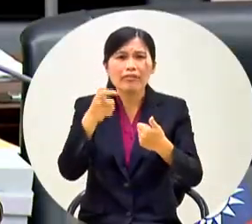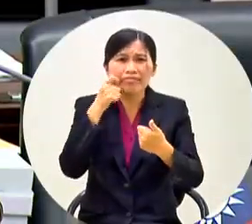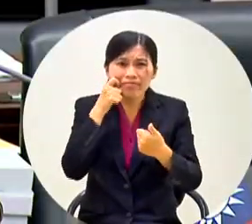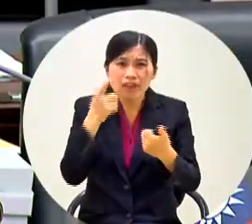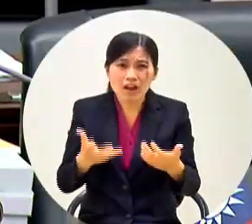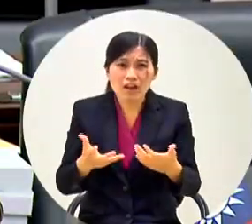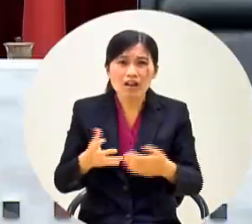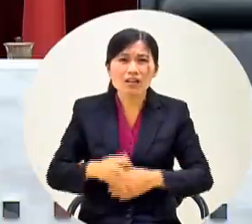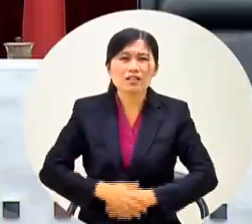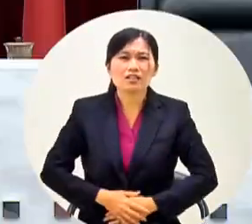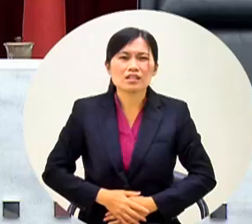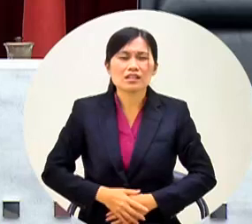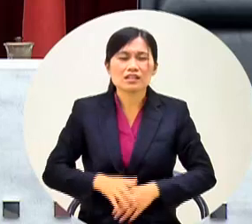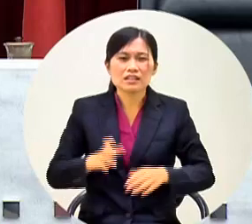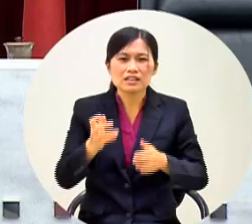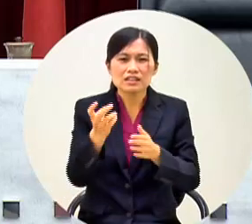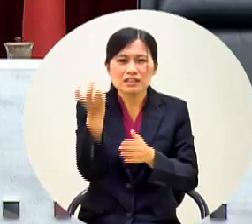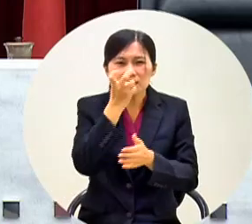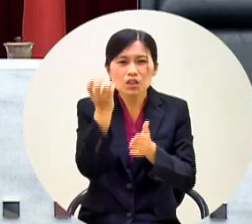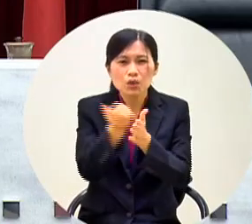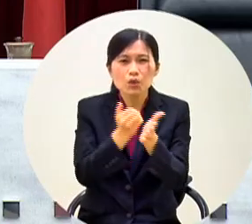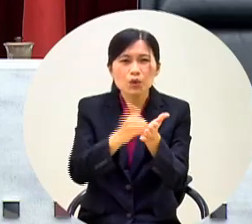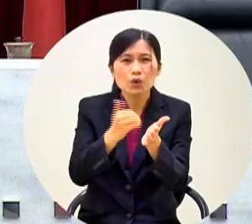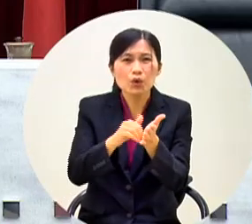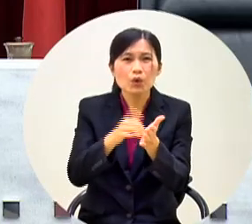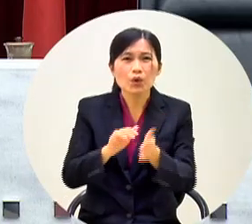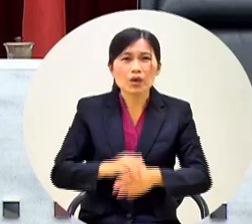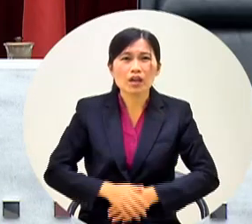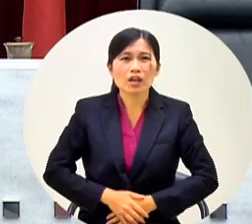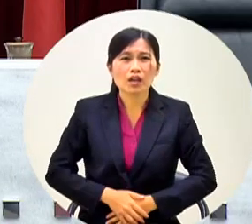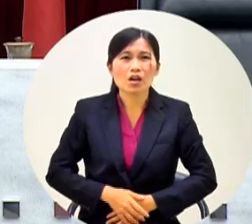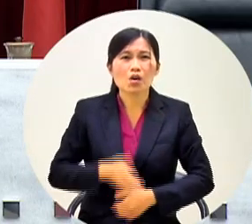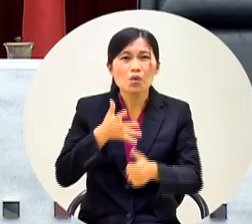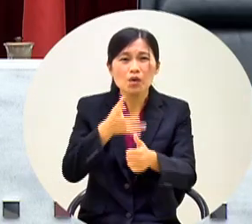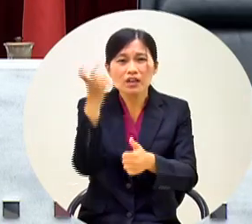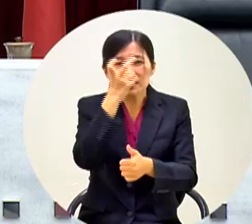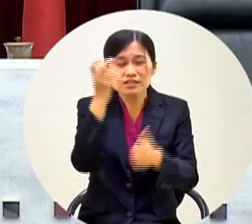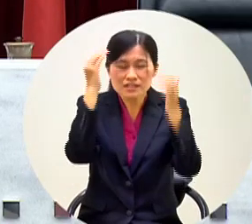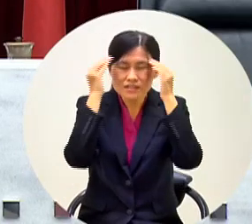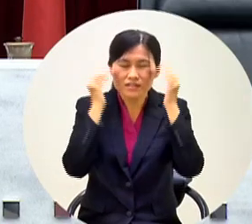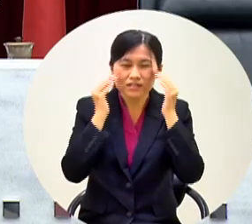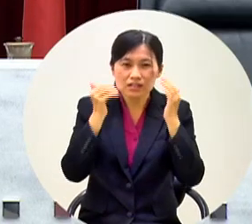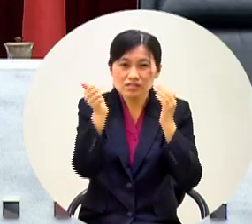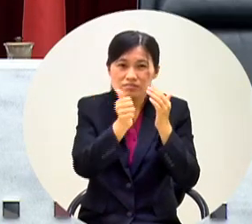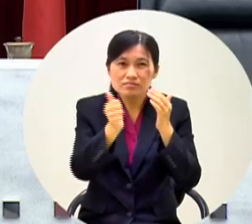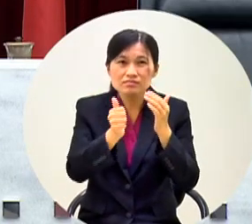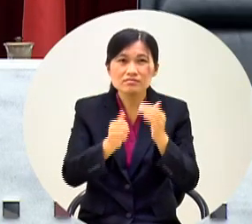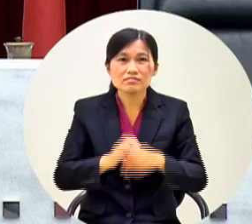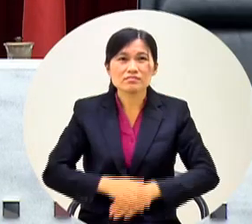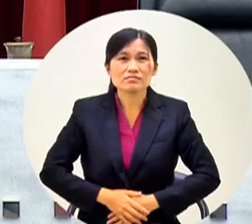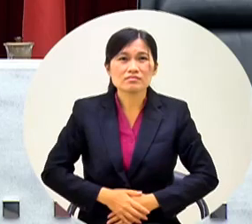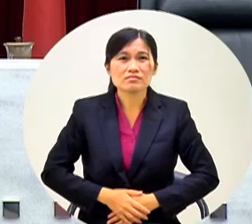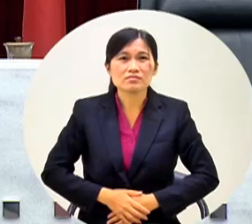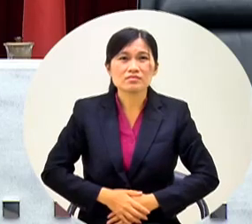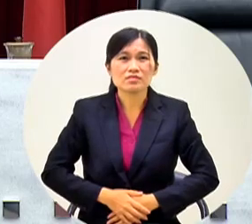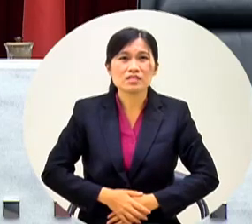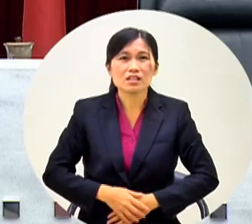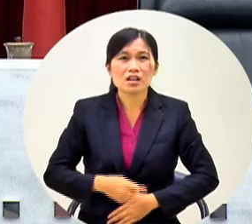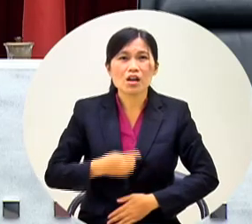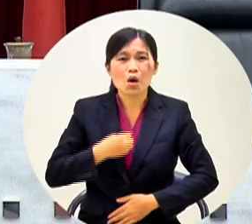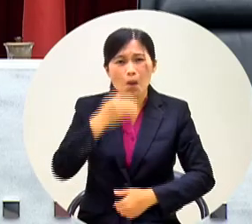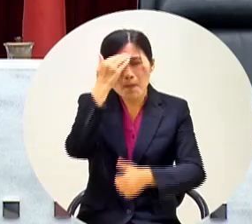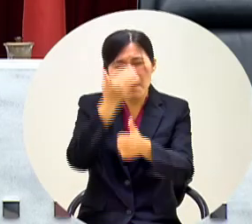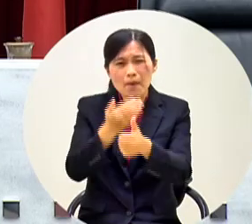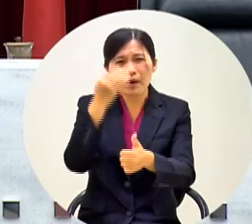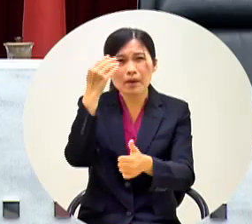审韩国瑜？ 谢谢那个。 拜托啊，现在有咨询时间呐、啊， 我也拜托你们不要只接 现在 在等，现